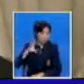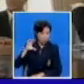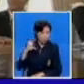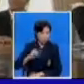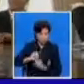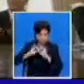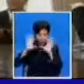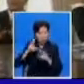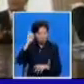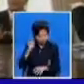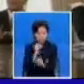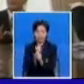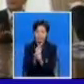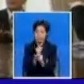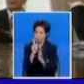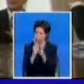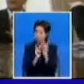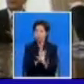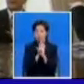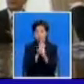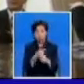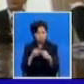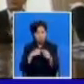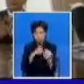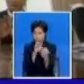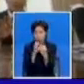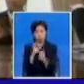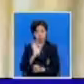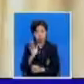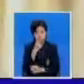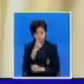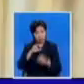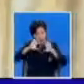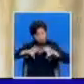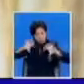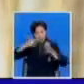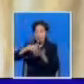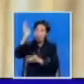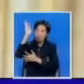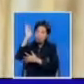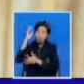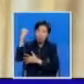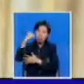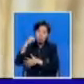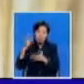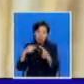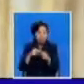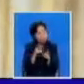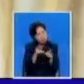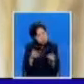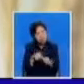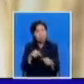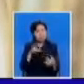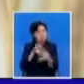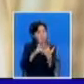ไปยุ่งวุ่นวายอะไรนะครับท่านจะคือจะเห็นว่ารัฐบาลจะไม่พูดเลยว่าไออาวุธนี้มันเป็นเรื่องของใ